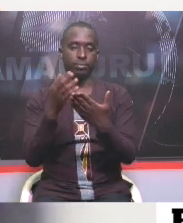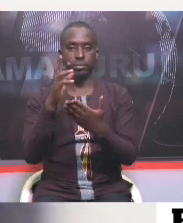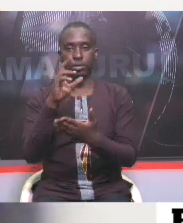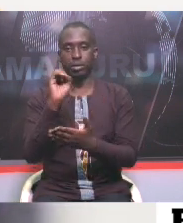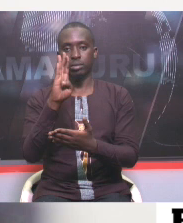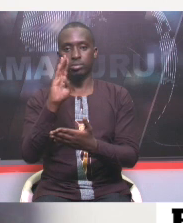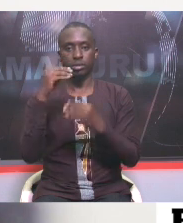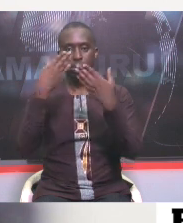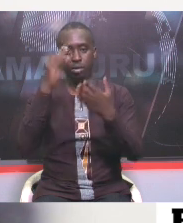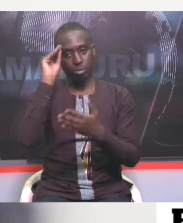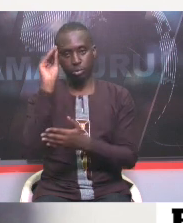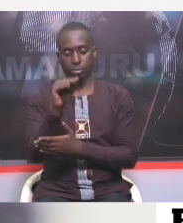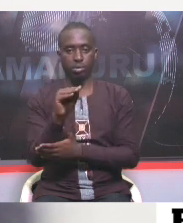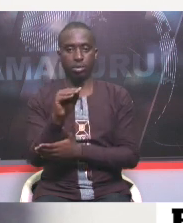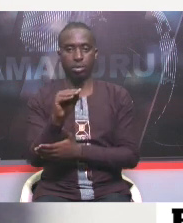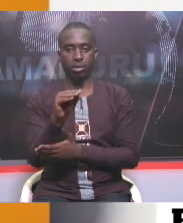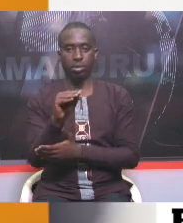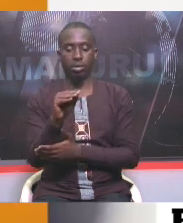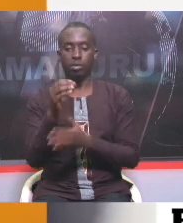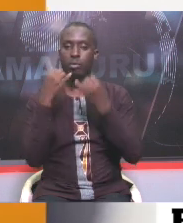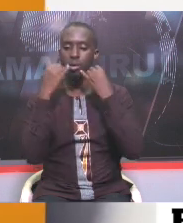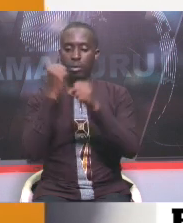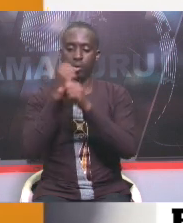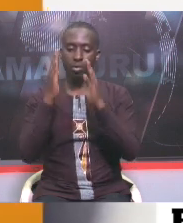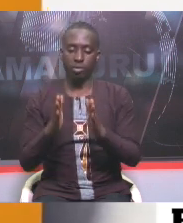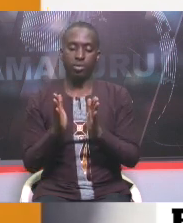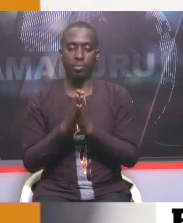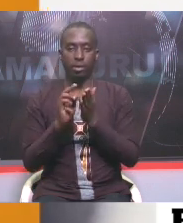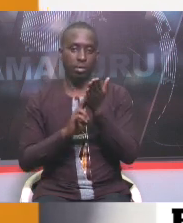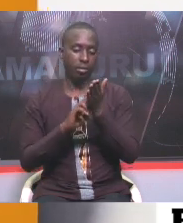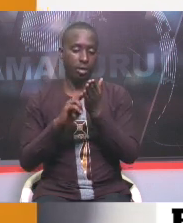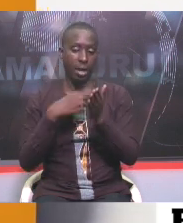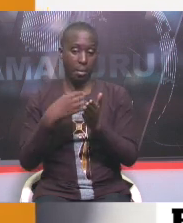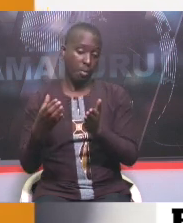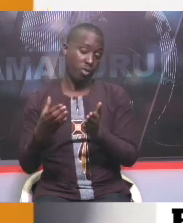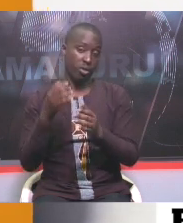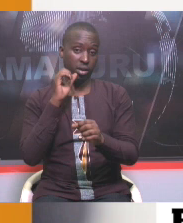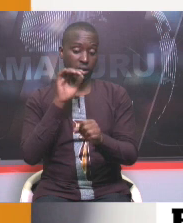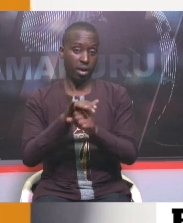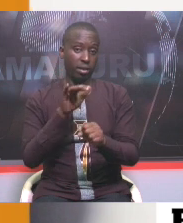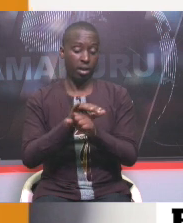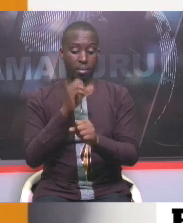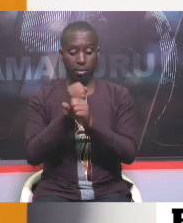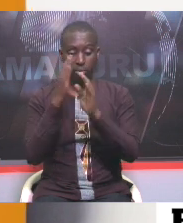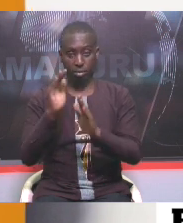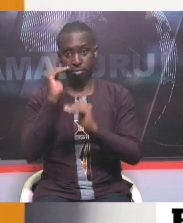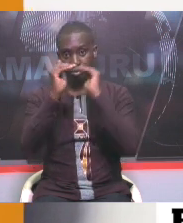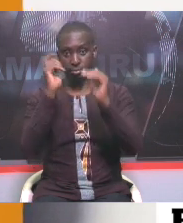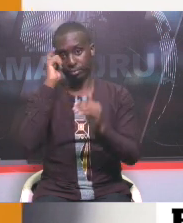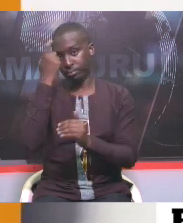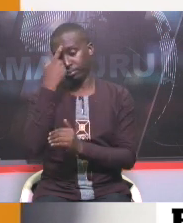itanga ubutumwa bwo kuburira abakozi n'abakoresha, cyane cyane abakozi mu nzego za leta,